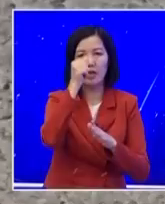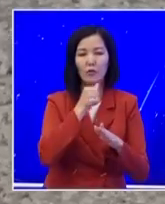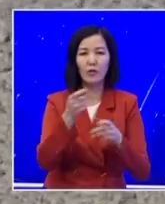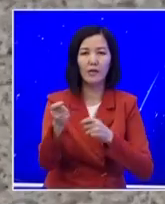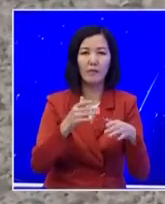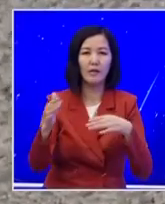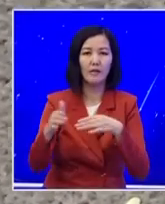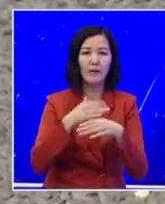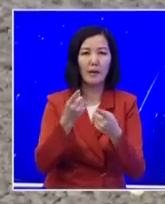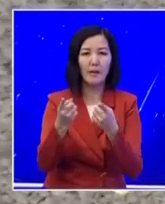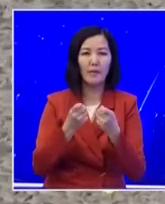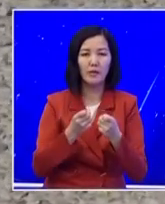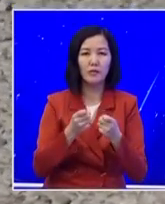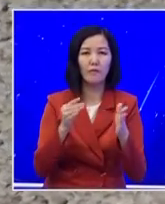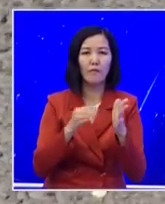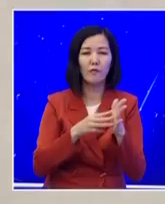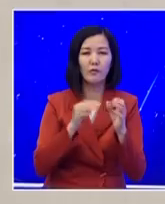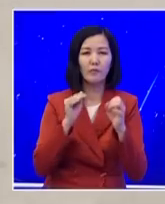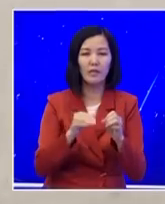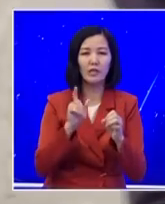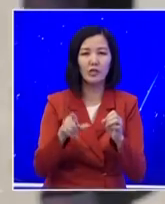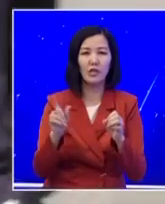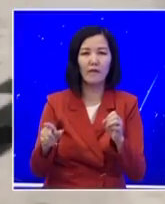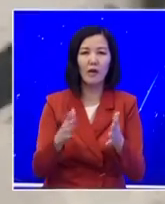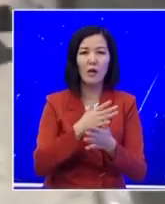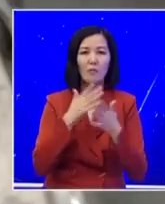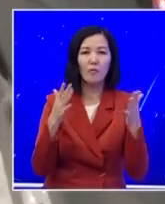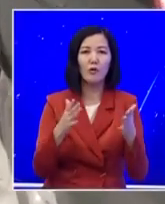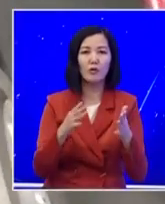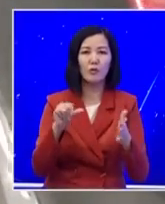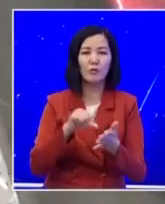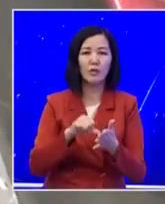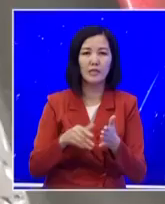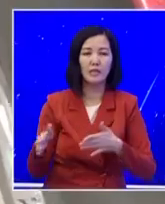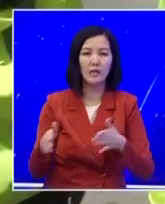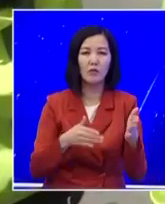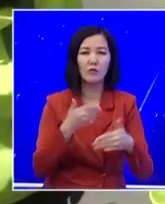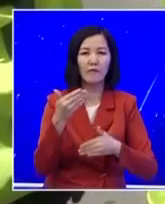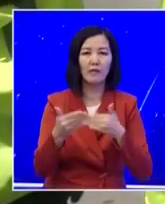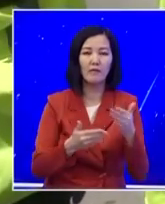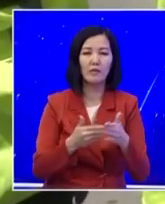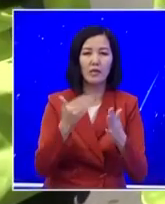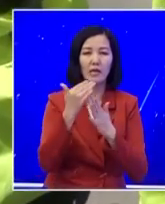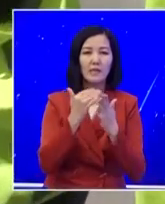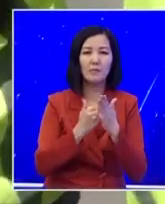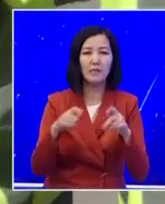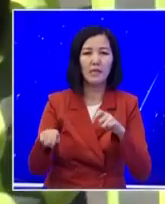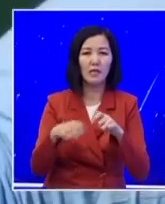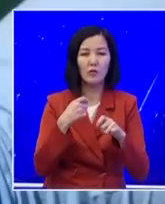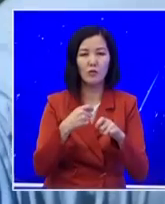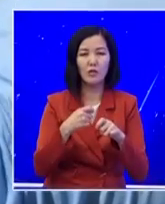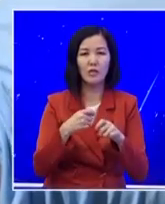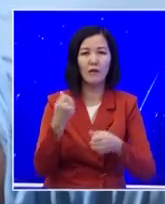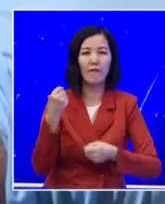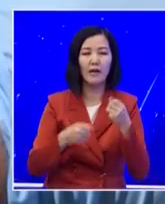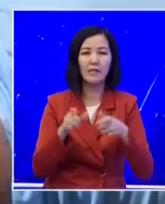ответственности привлечено почти 8 тысяч граждан. Большая часть из них – участники дорожного движения. В списке нарушителей значатся не только